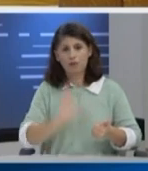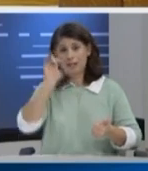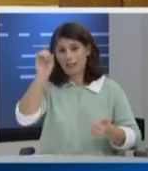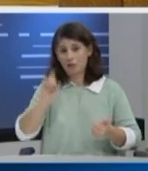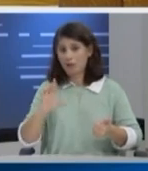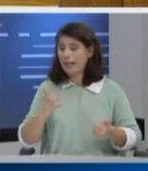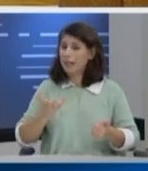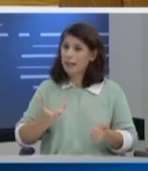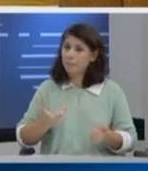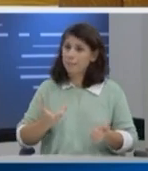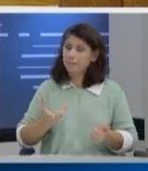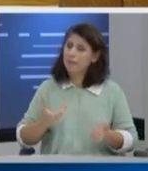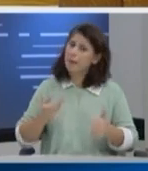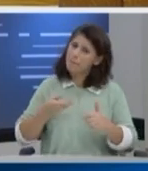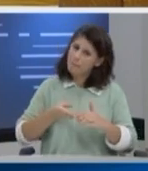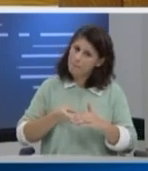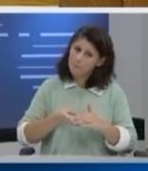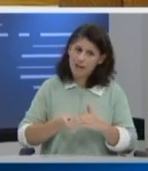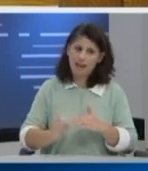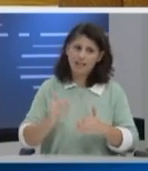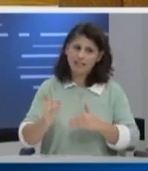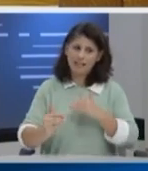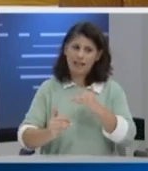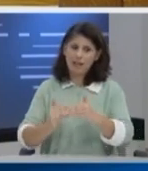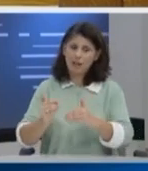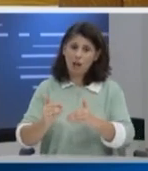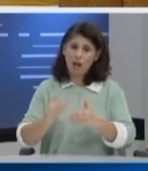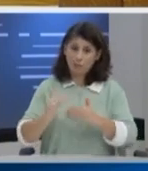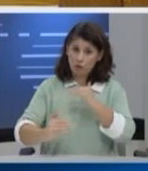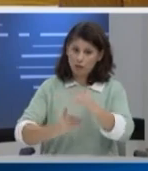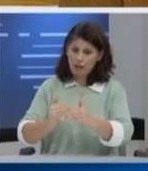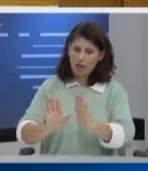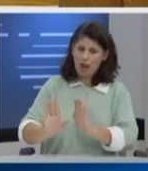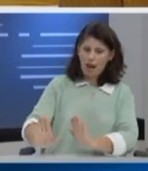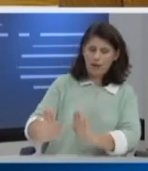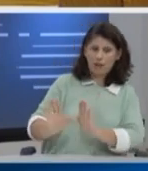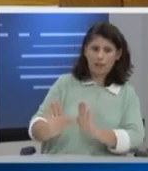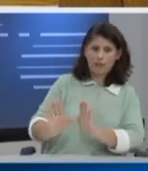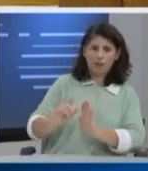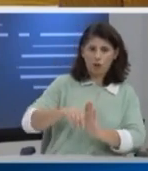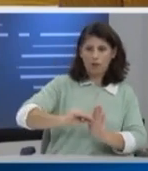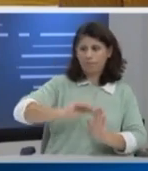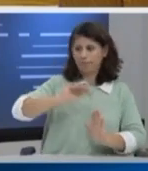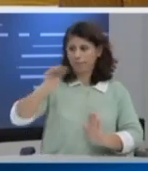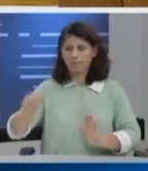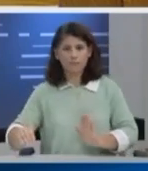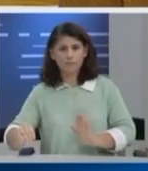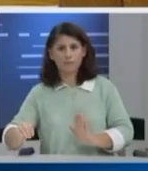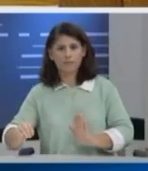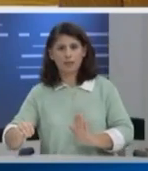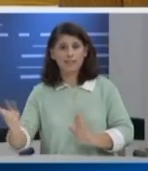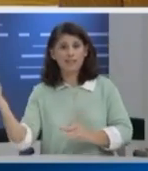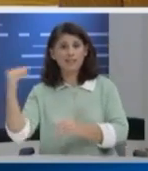Ίσως γιατί περάσατε στάδιο. Από το στάδιο της ανοχής περάσατε στο στάδιο